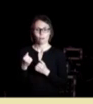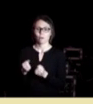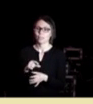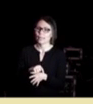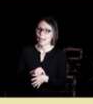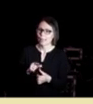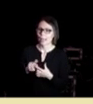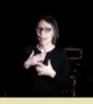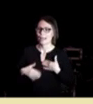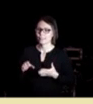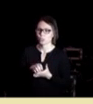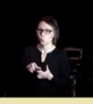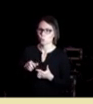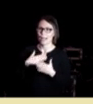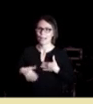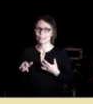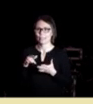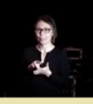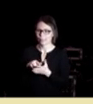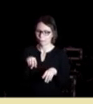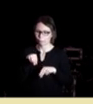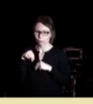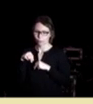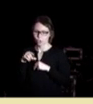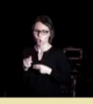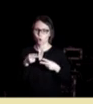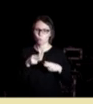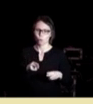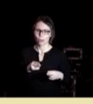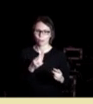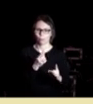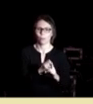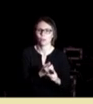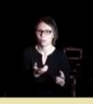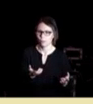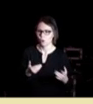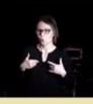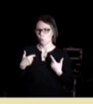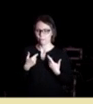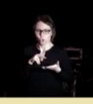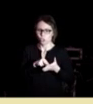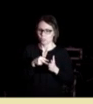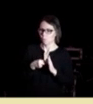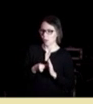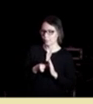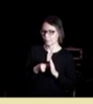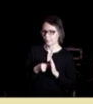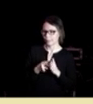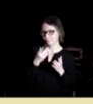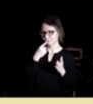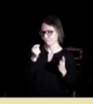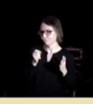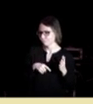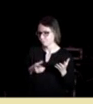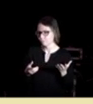fastlege, helsestasjon, helsesenter, trekker seg litt. Nei, det er umulig å komme til. De opplever en systematisk neglisjering